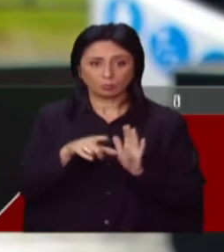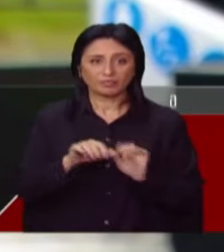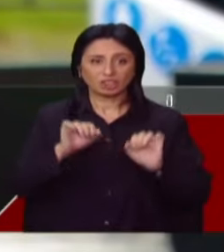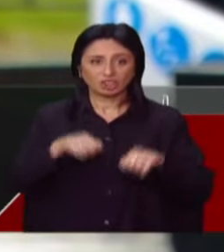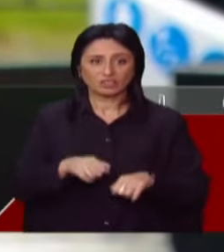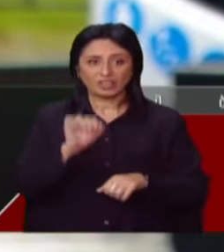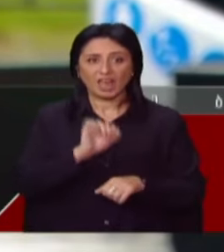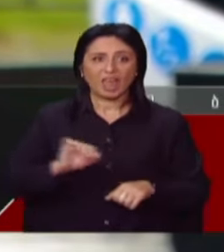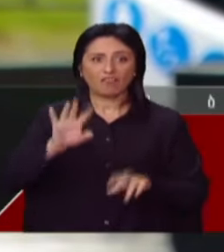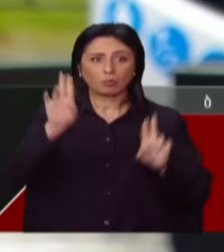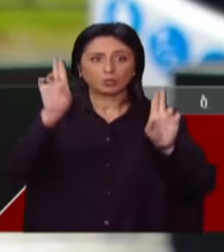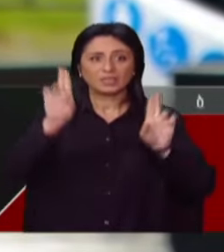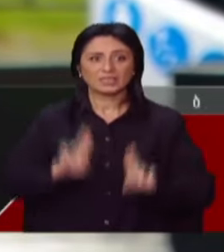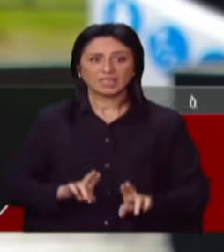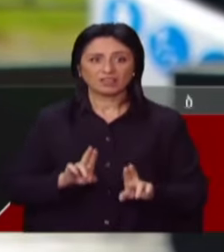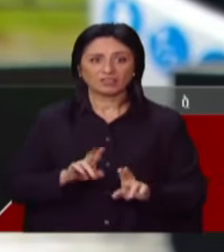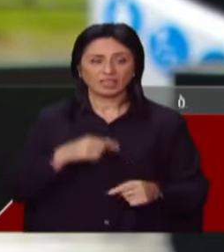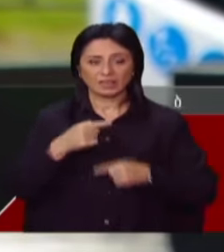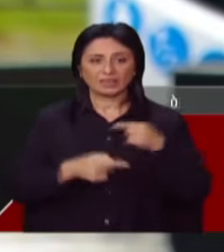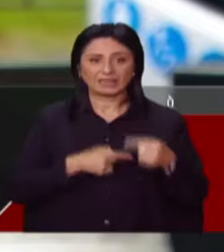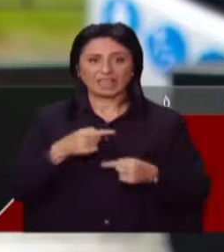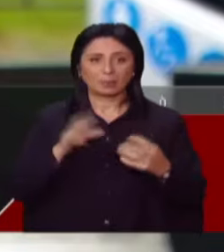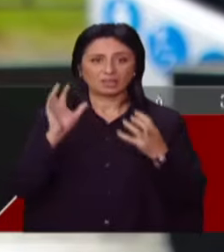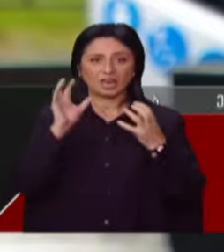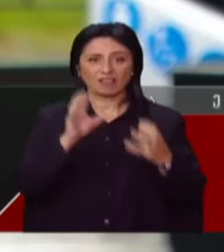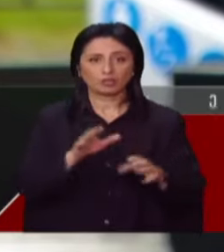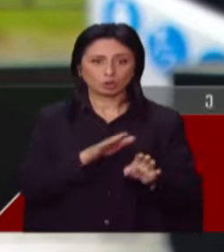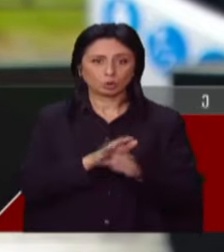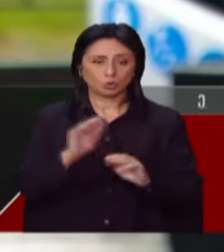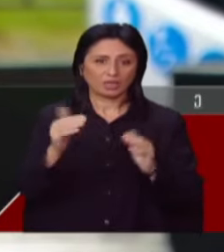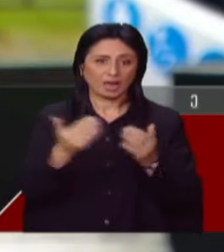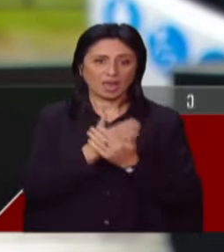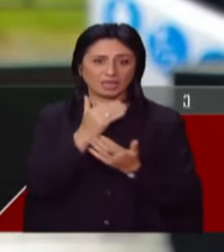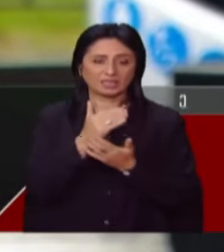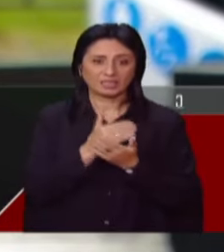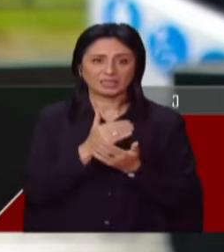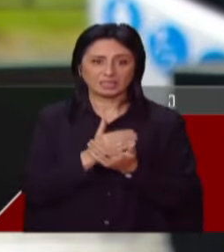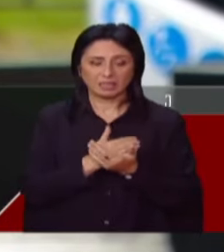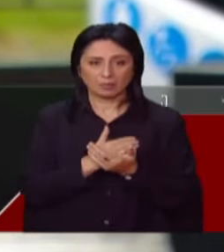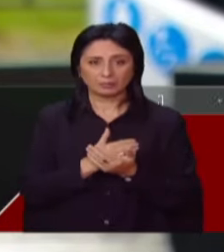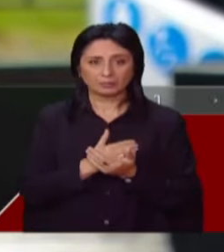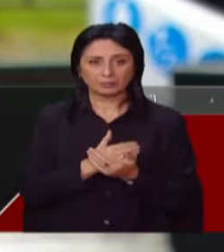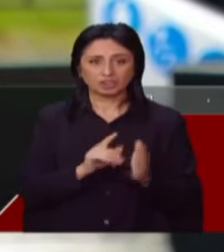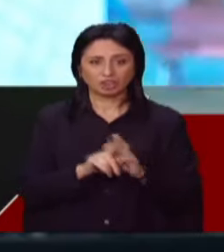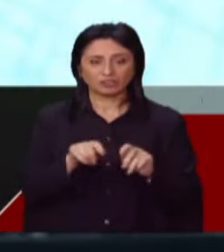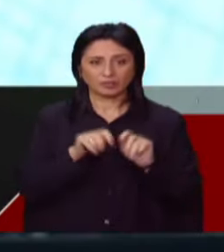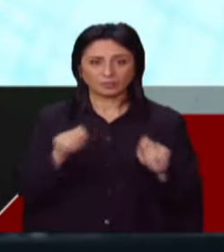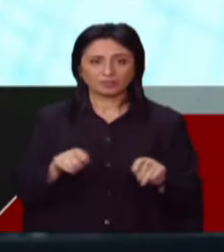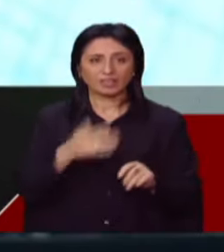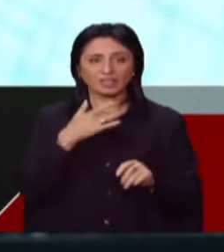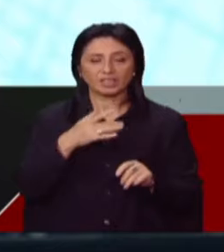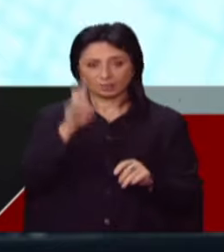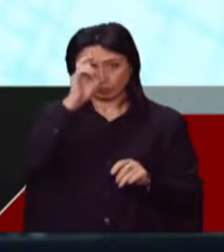შევძელით ის, რომ ევროპული სტანდარტის თანამედროვე ავტობუსების სრულიად ახალი სისტემა შევქმენით.